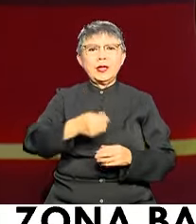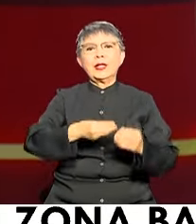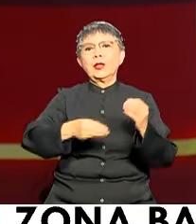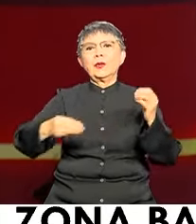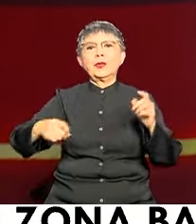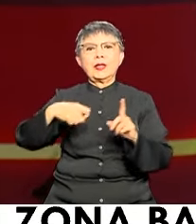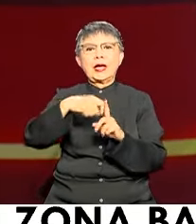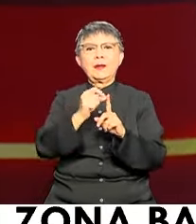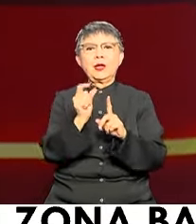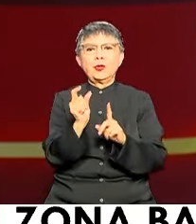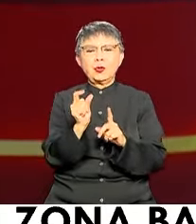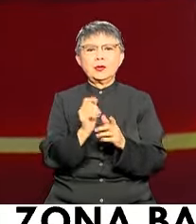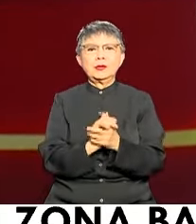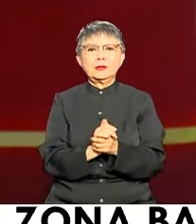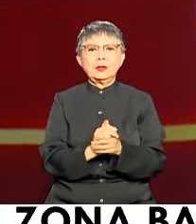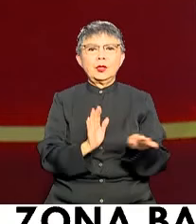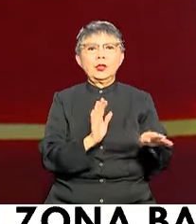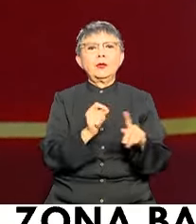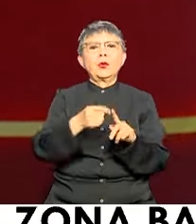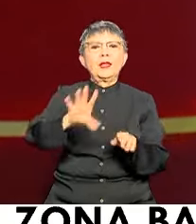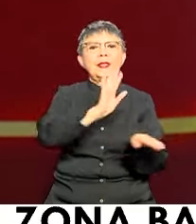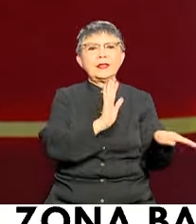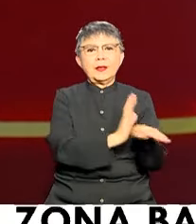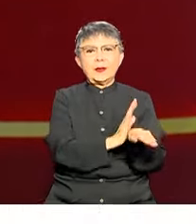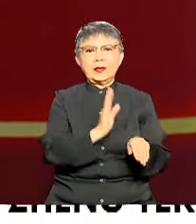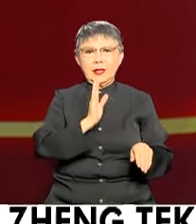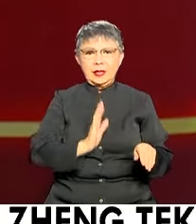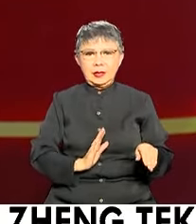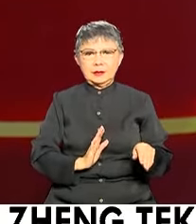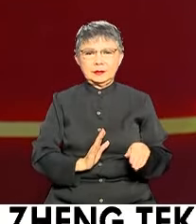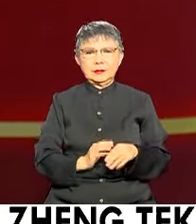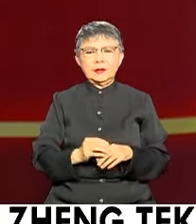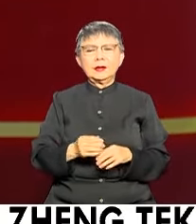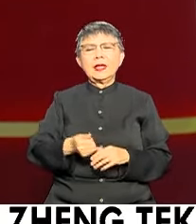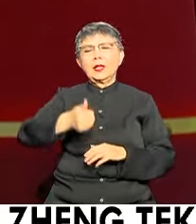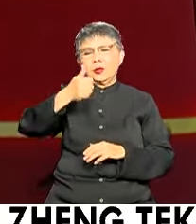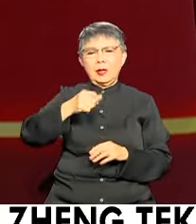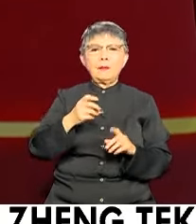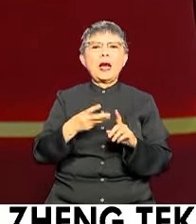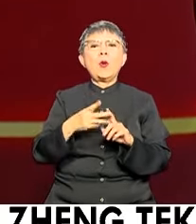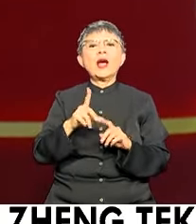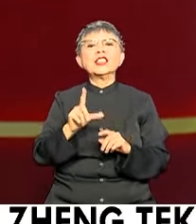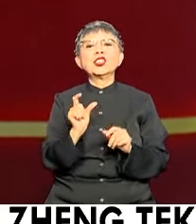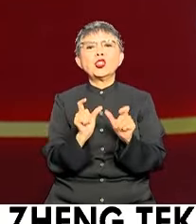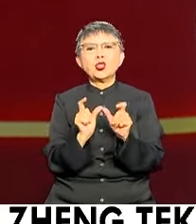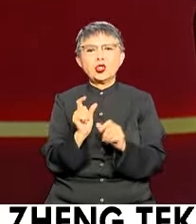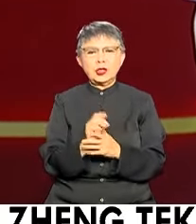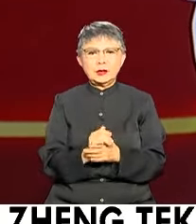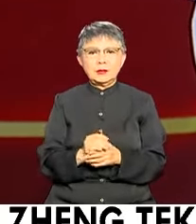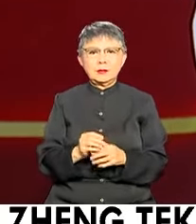Komisi Pemilihan Umum Provinsi Papua Tengah Ketua dan anggota wawasel Provinsi Papua Tengah